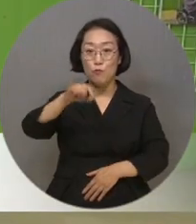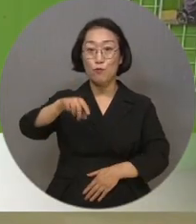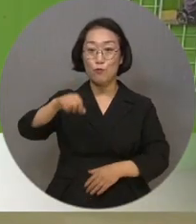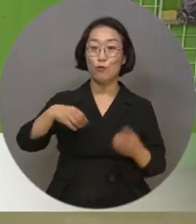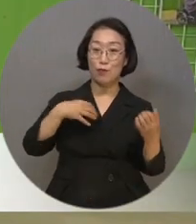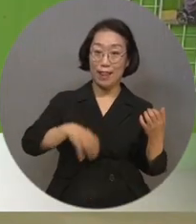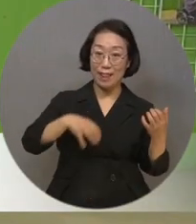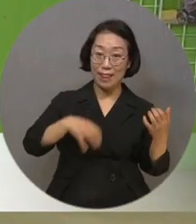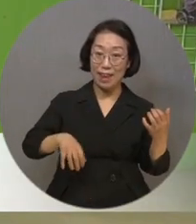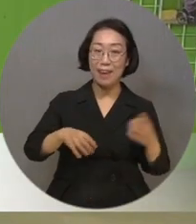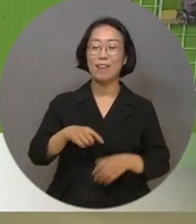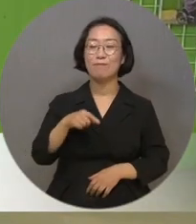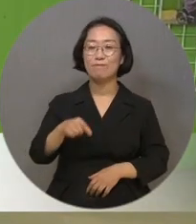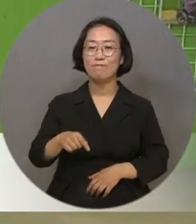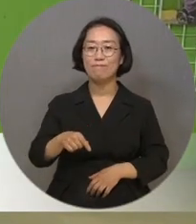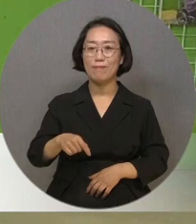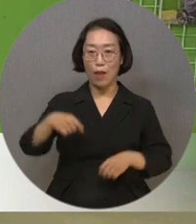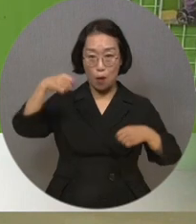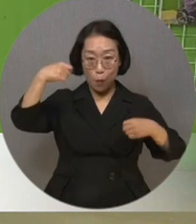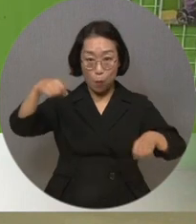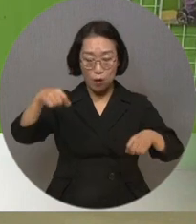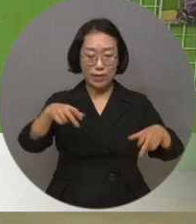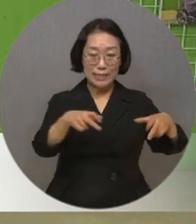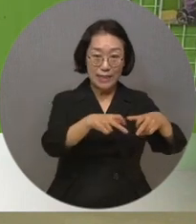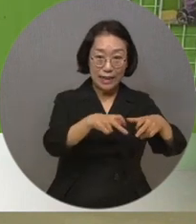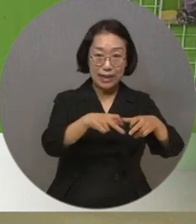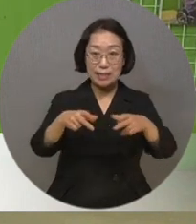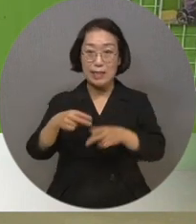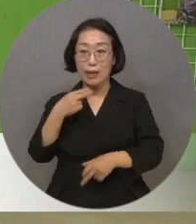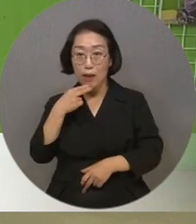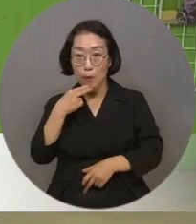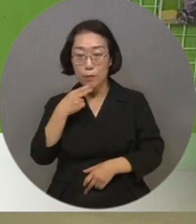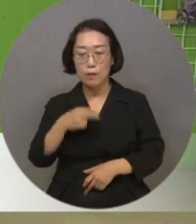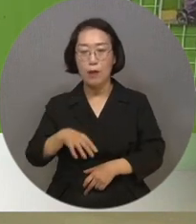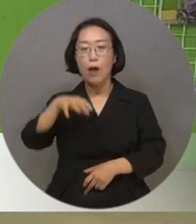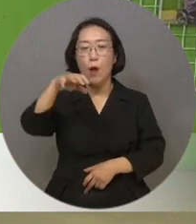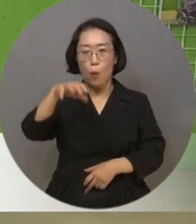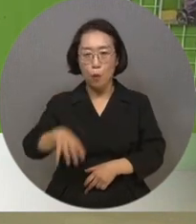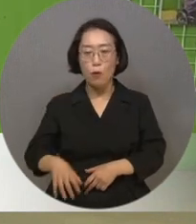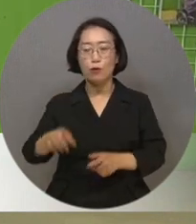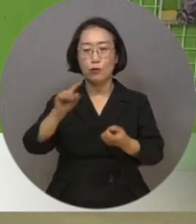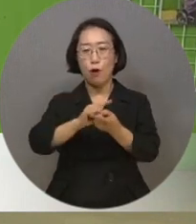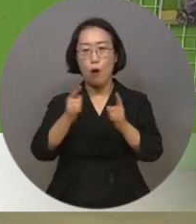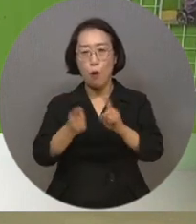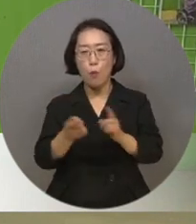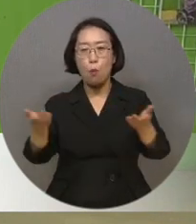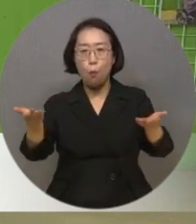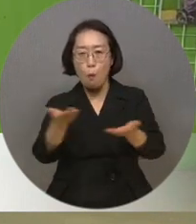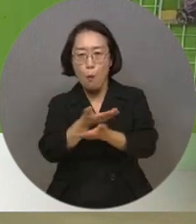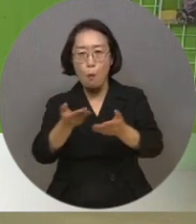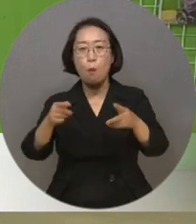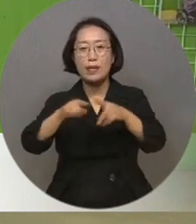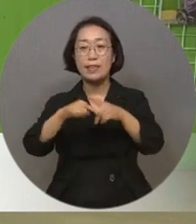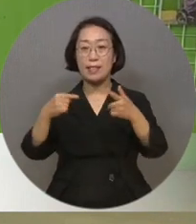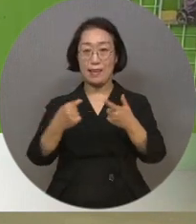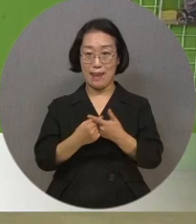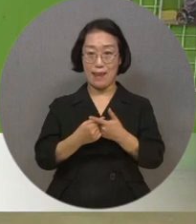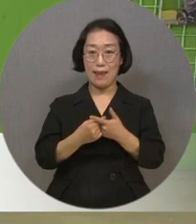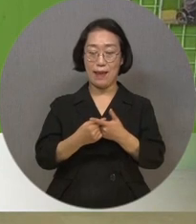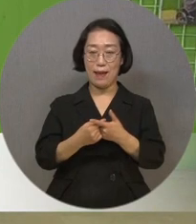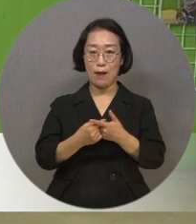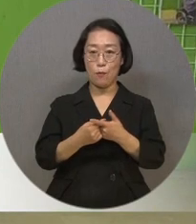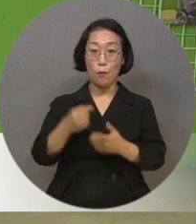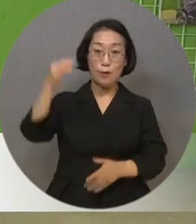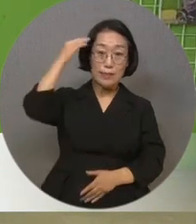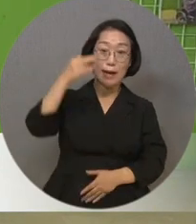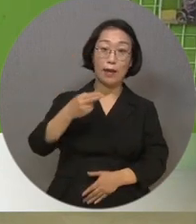버스킹 공연은 장애인과 비장애인이 지역사회에서 서로를 이해하는 장벽 없는 사회를 만들고자